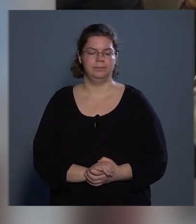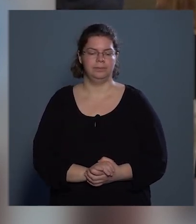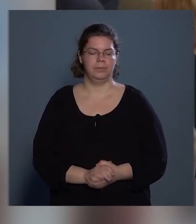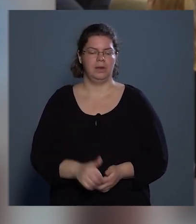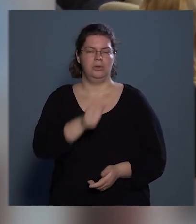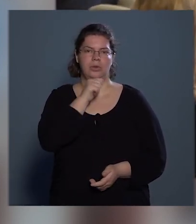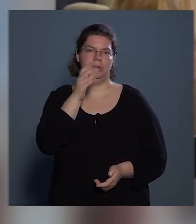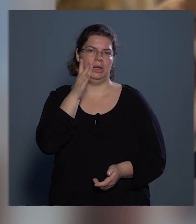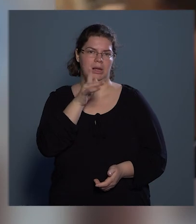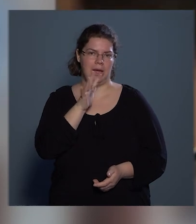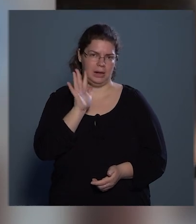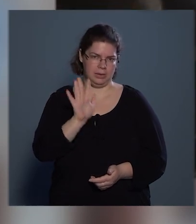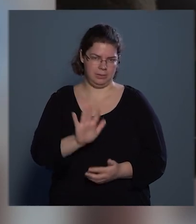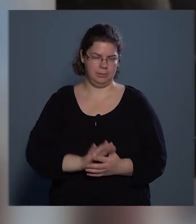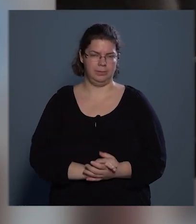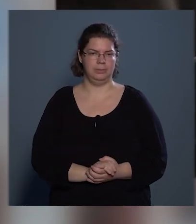Somodik Lála képviselője szó.